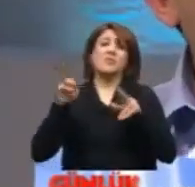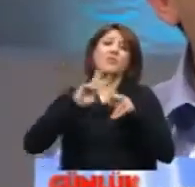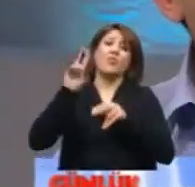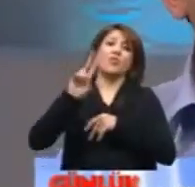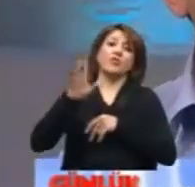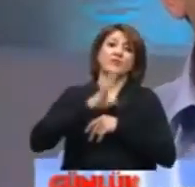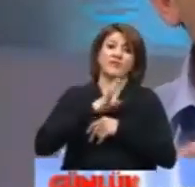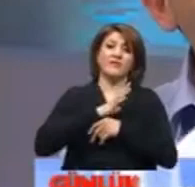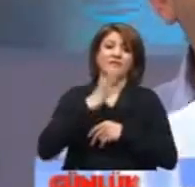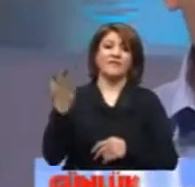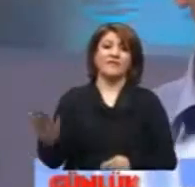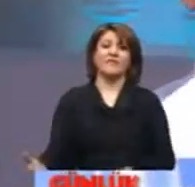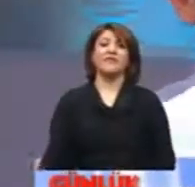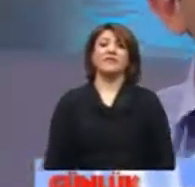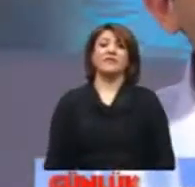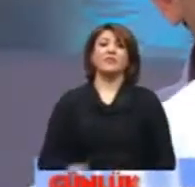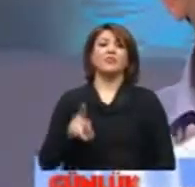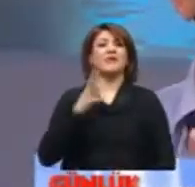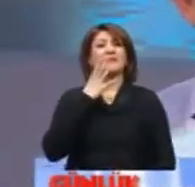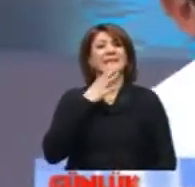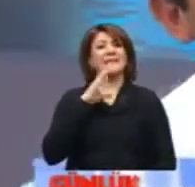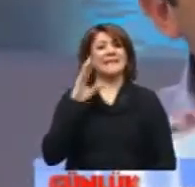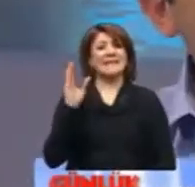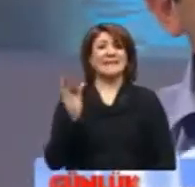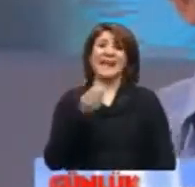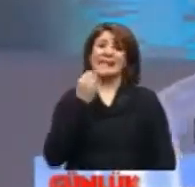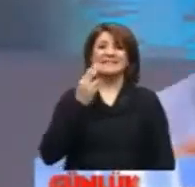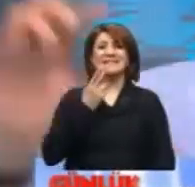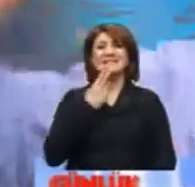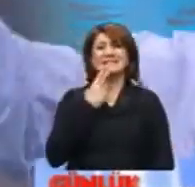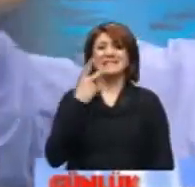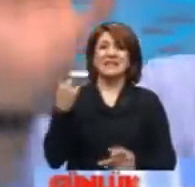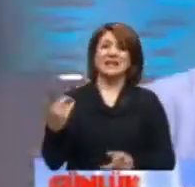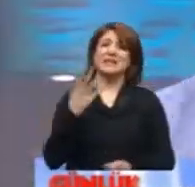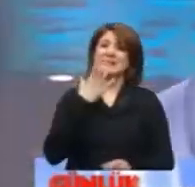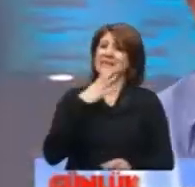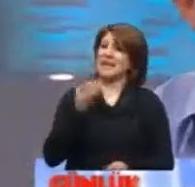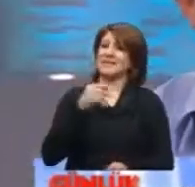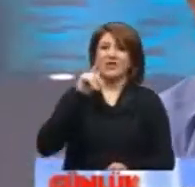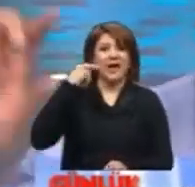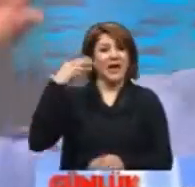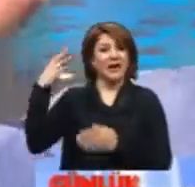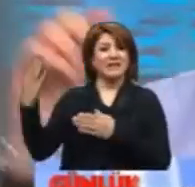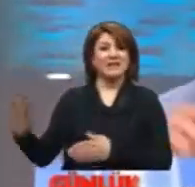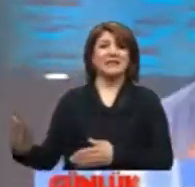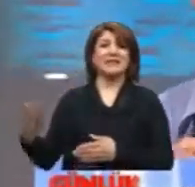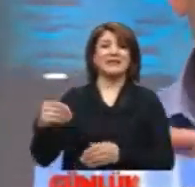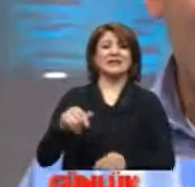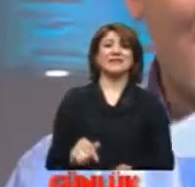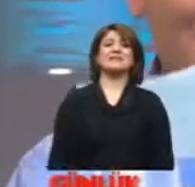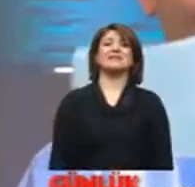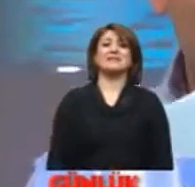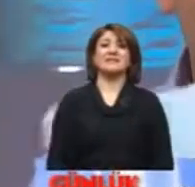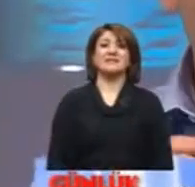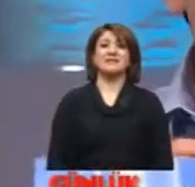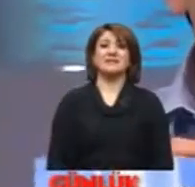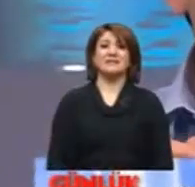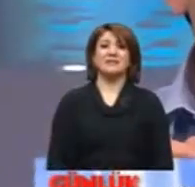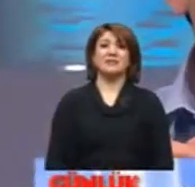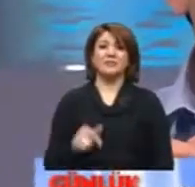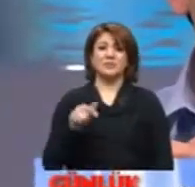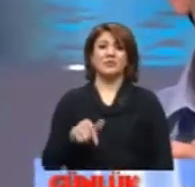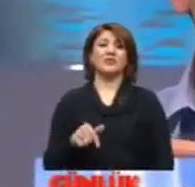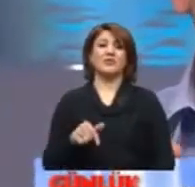var. Evet. Özellikle böyle çok genç, ergenlik çağındaki genç kızların, genç erkeklerin şöyle bir açılıp. Evet.